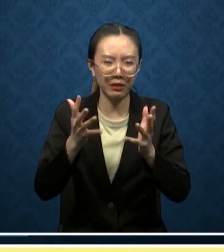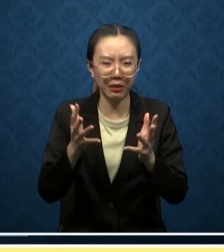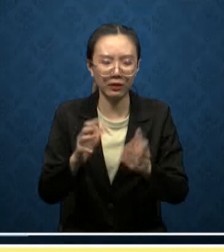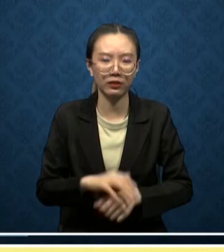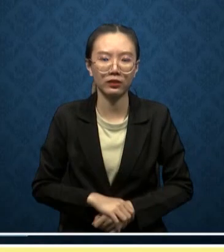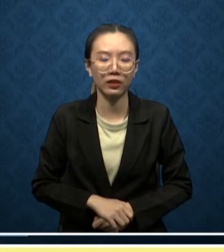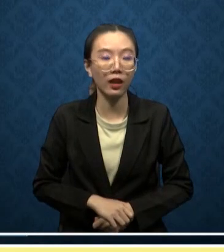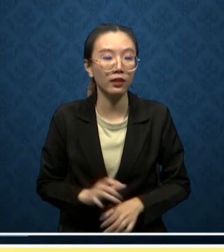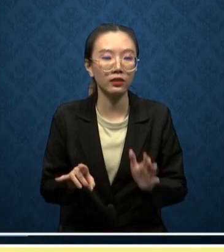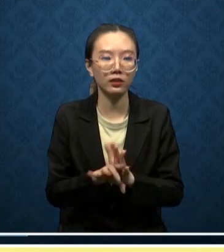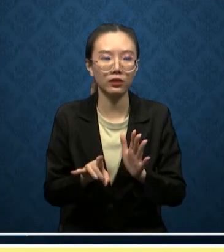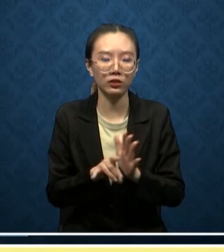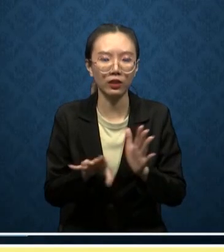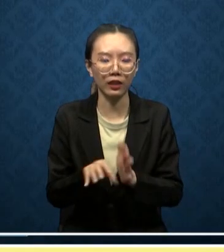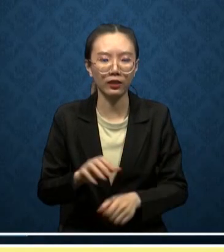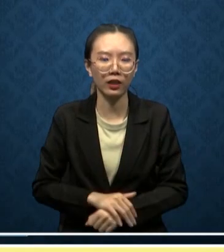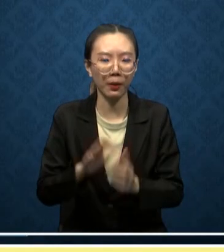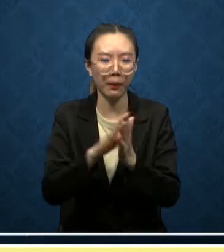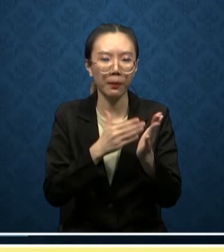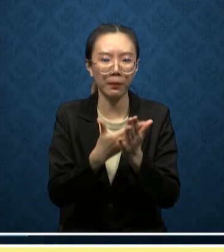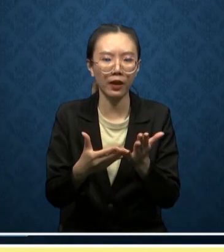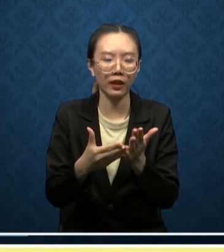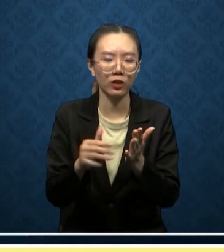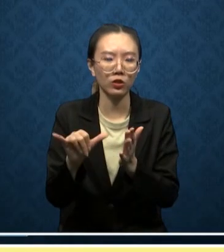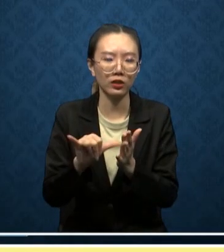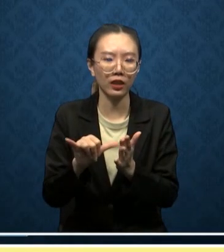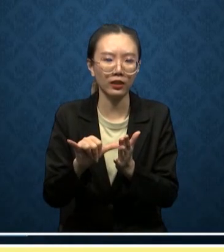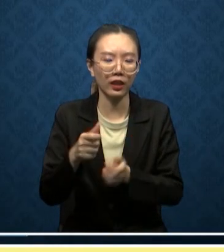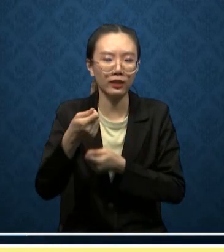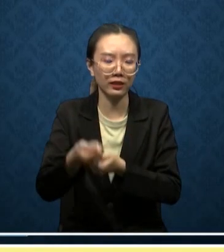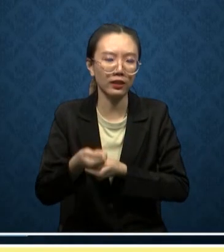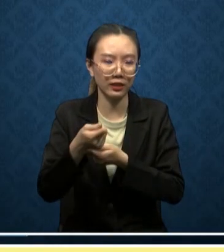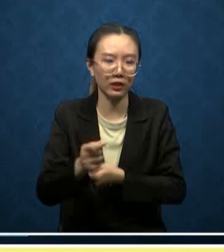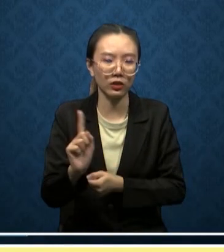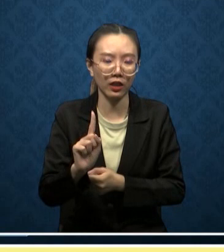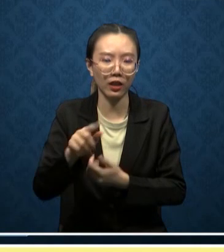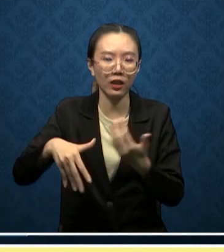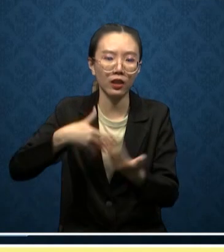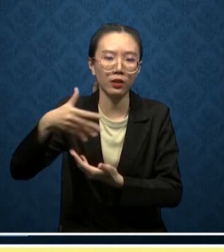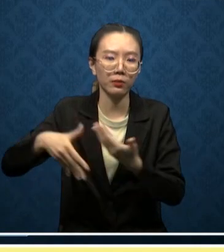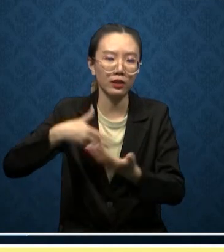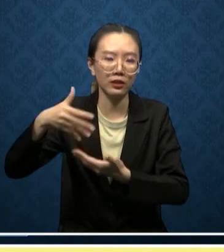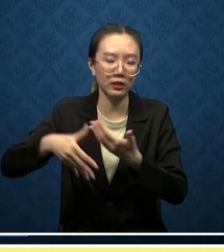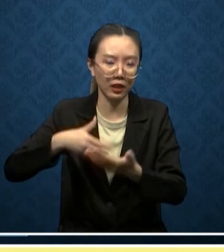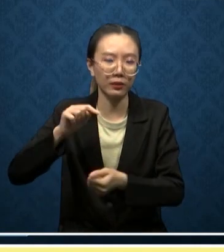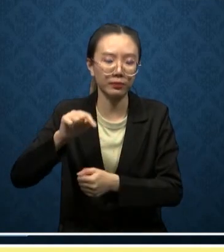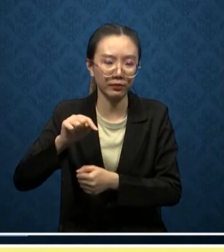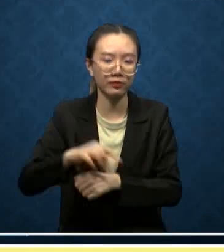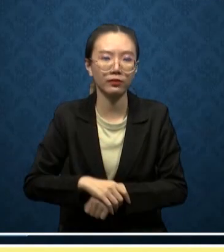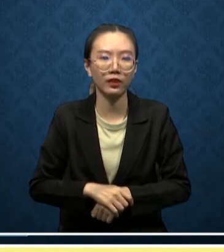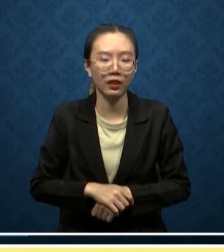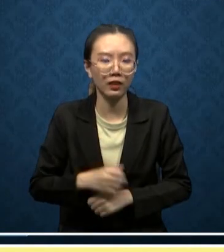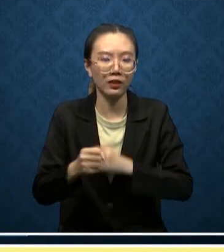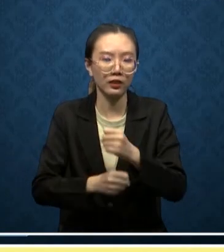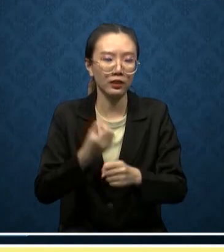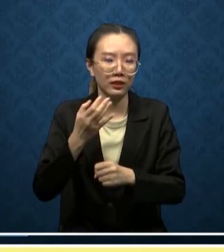ประเด็นสุดท้ายของเอยุทศาสตร์ชาติด้านการเกษตรท่านประธานครับไปที่ระบบนิเวศเกษตรซึ่งเราได้มีการติดตามโครงการจริงๆแล้วตลอด 4